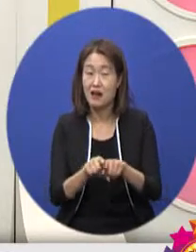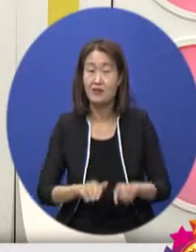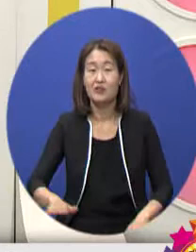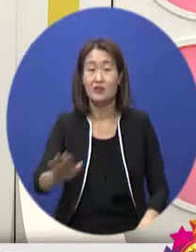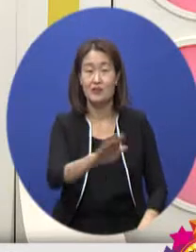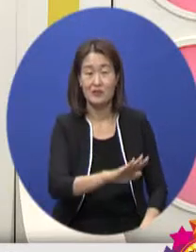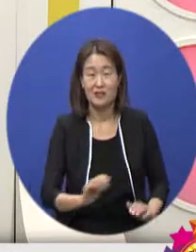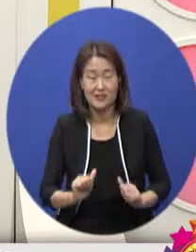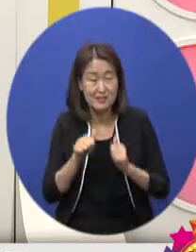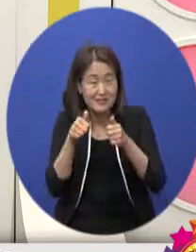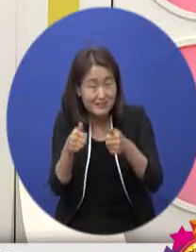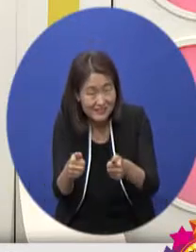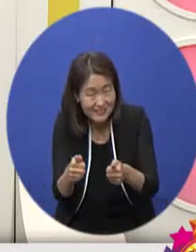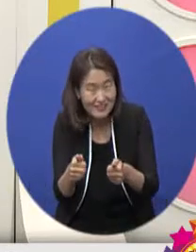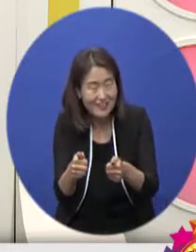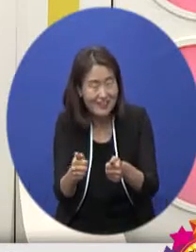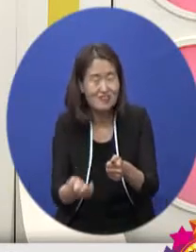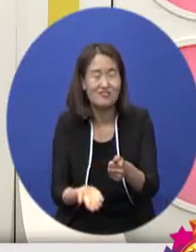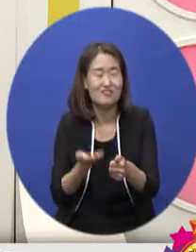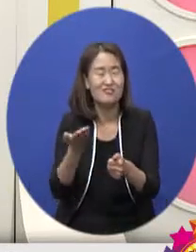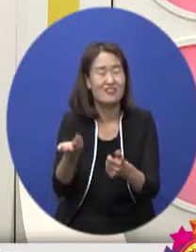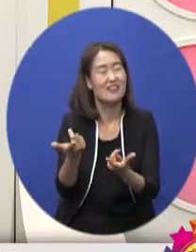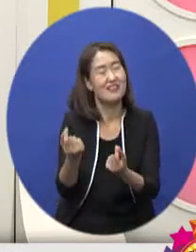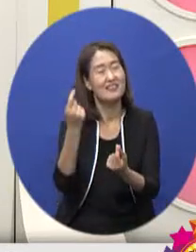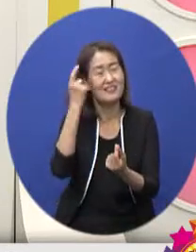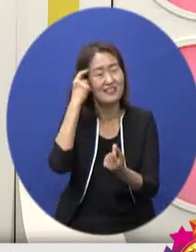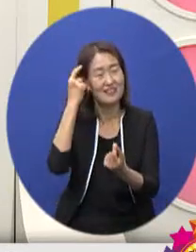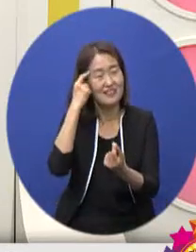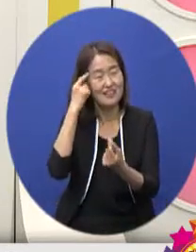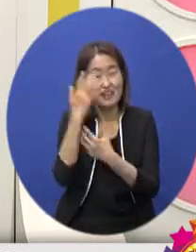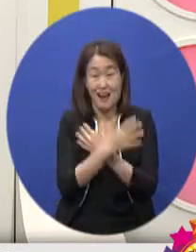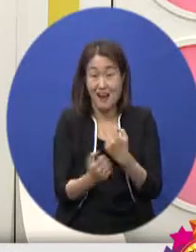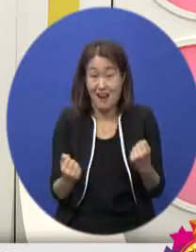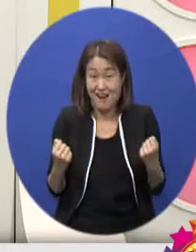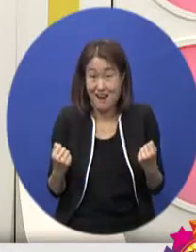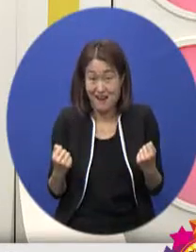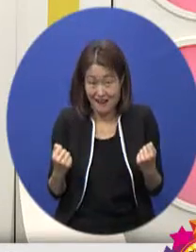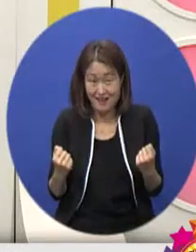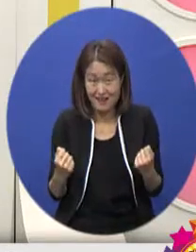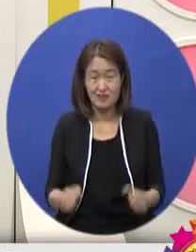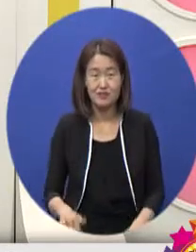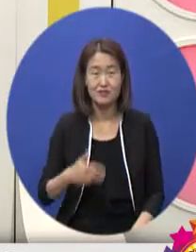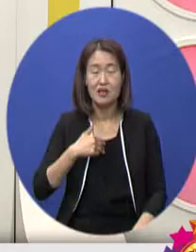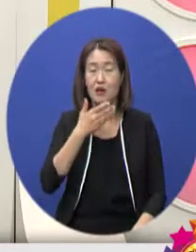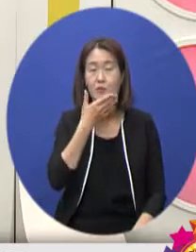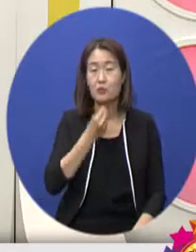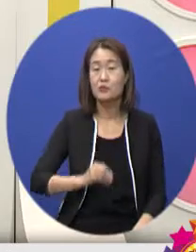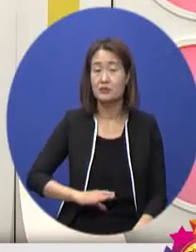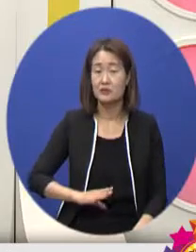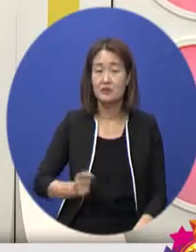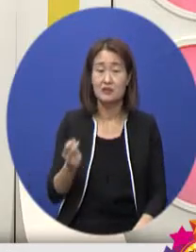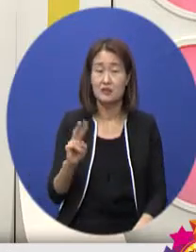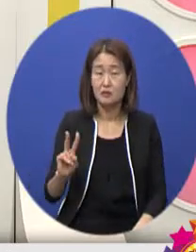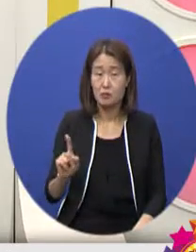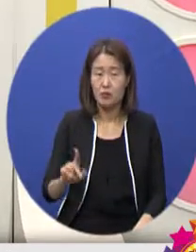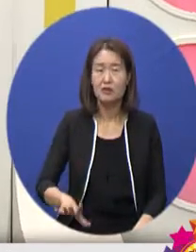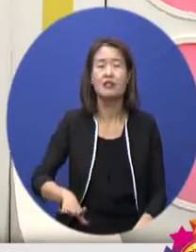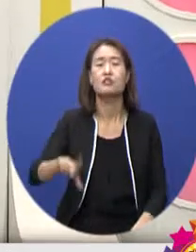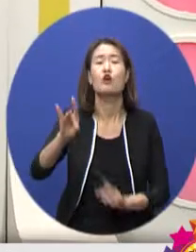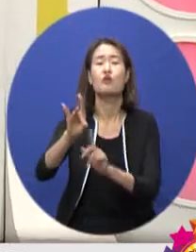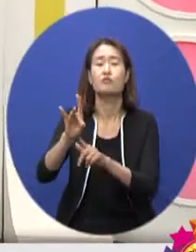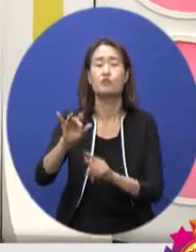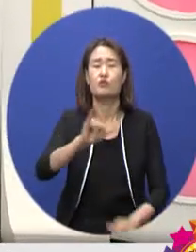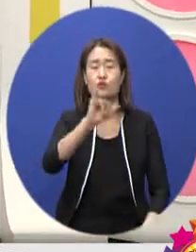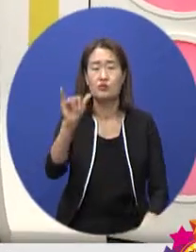여러분들께 이렇게 인사 자리를 주신 것 같습니다. 건강들 하시죠? 제가 복지TV 하면은 초창기